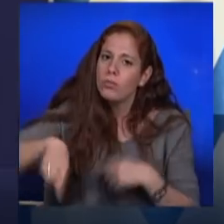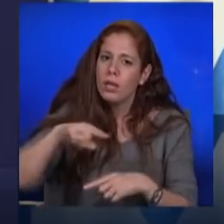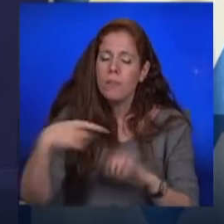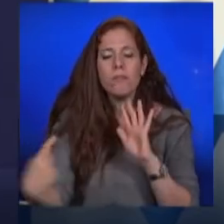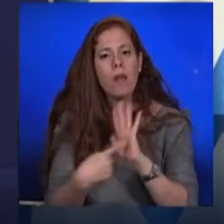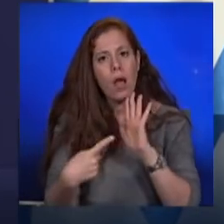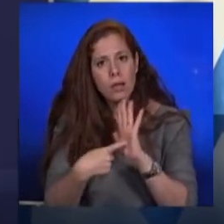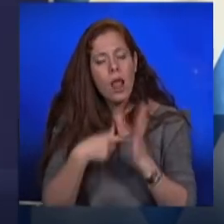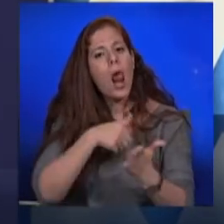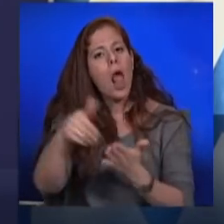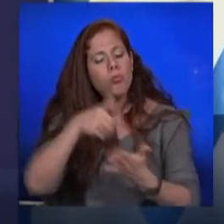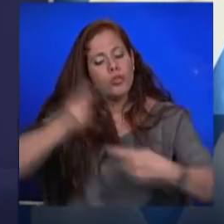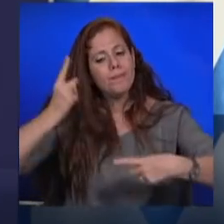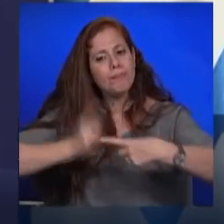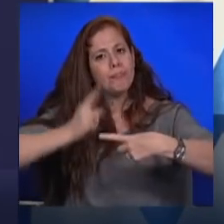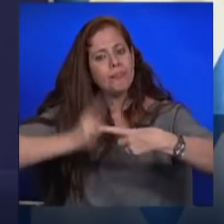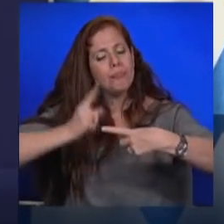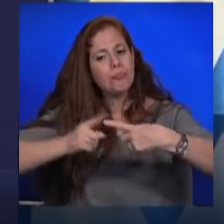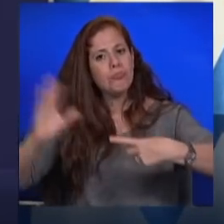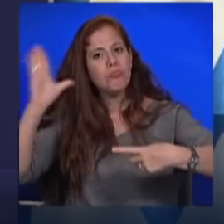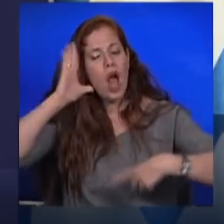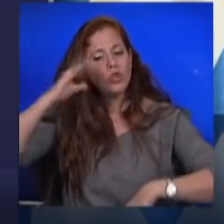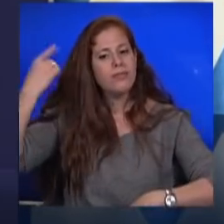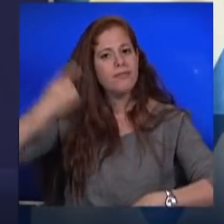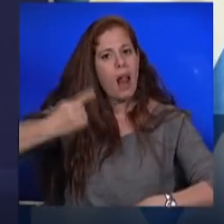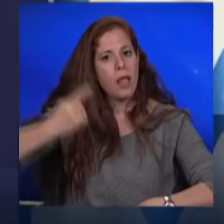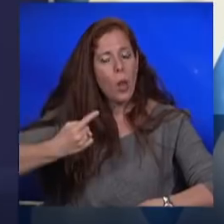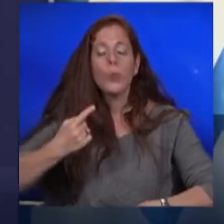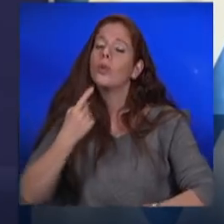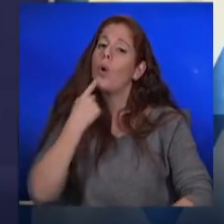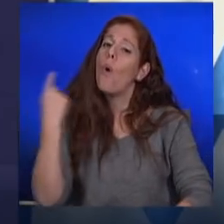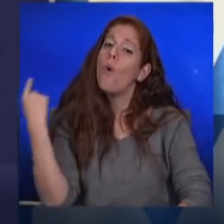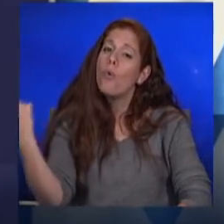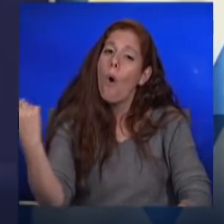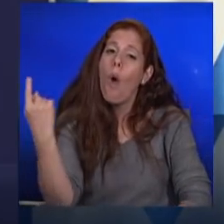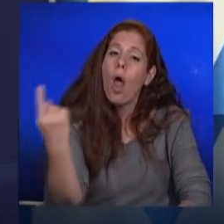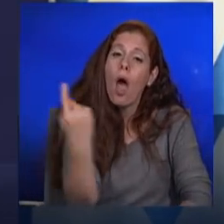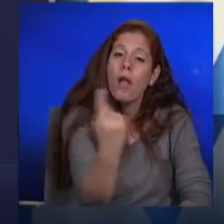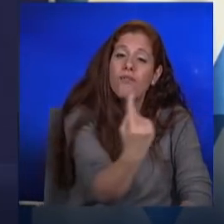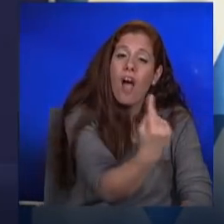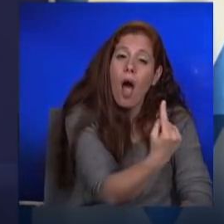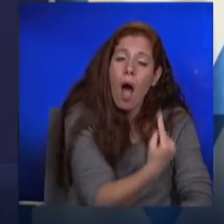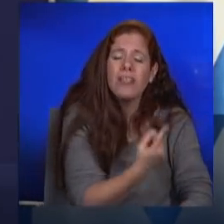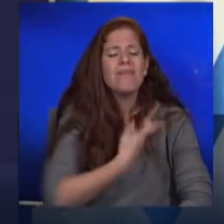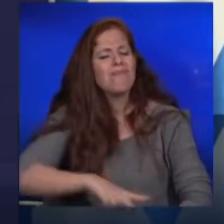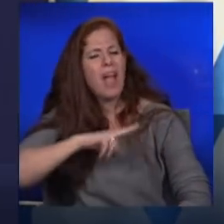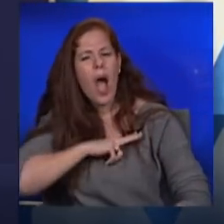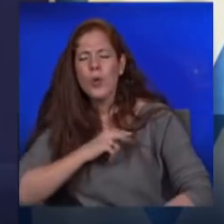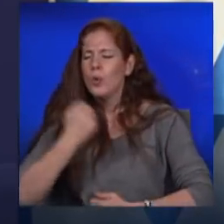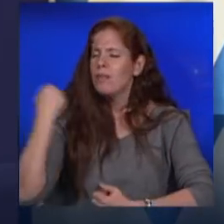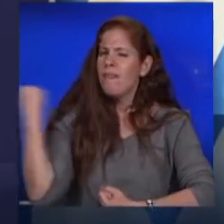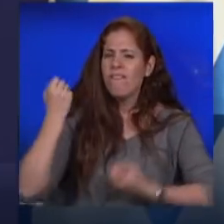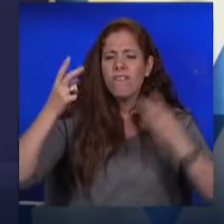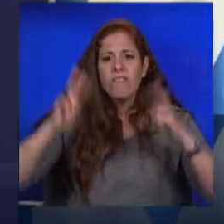להמשיך להקפיד על ההנחיות שלנו. לכל אחד ואחת מכם יש אחריות עצומה. מי ששומר על